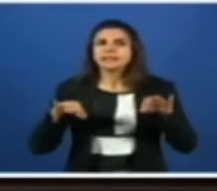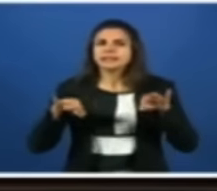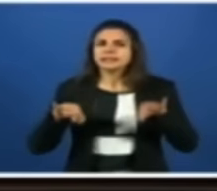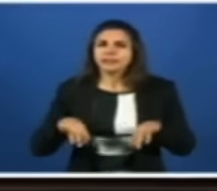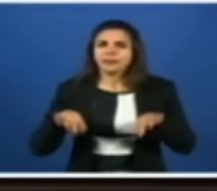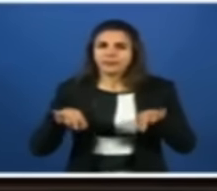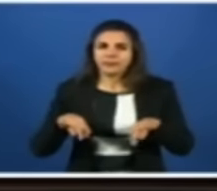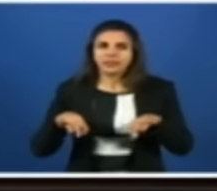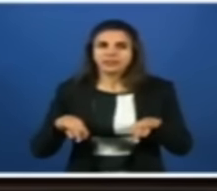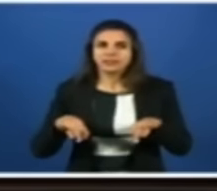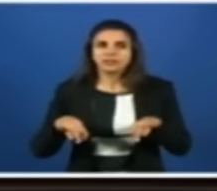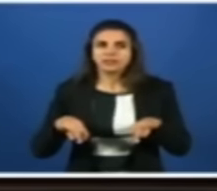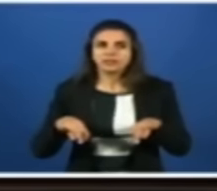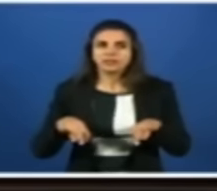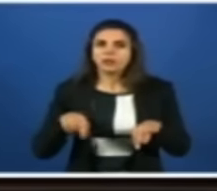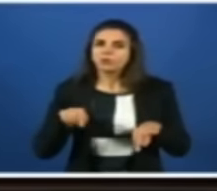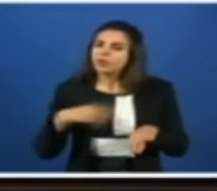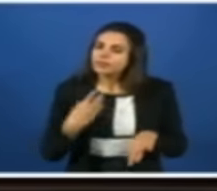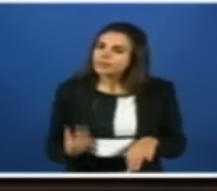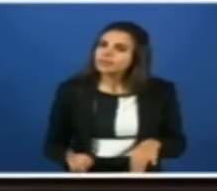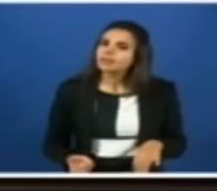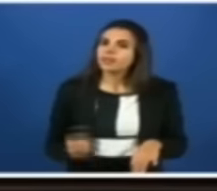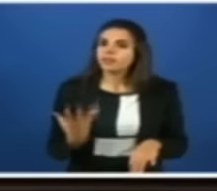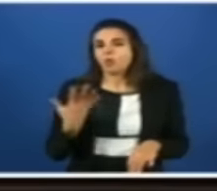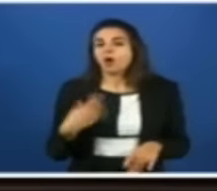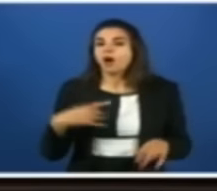şimdi bu da yetmedi.